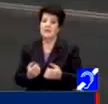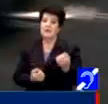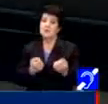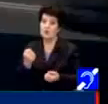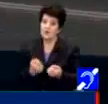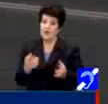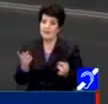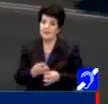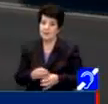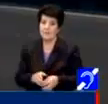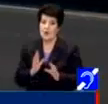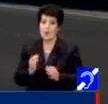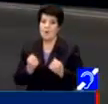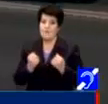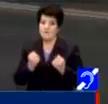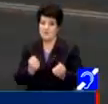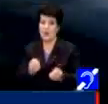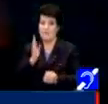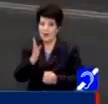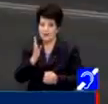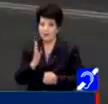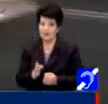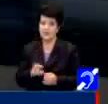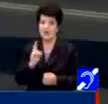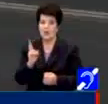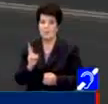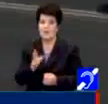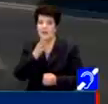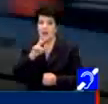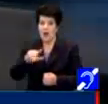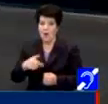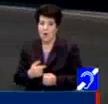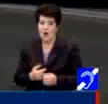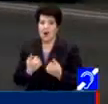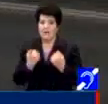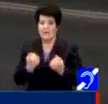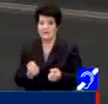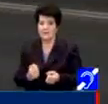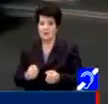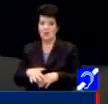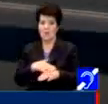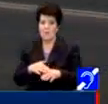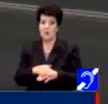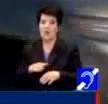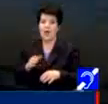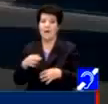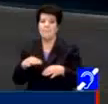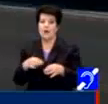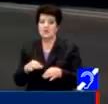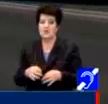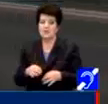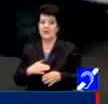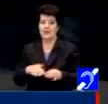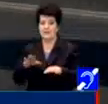vor trebui să circule cu o viteză de până la 40 de km la oră, iar transportul public și mașinile de tonaj mare vor trebui să